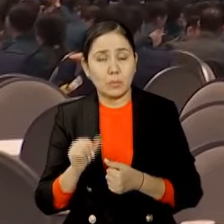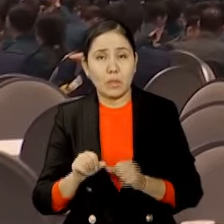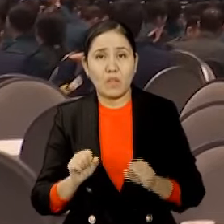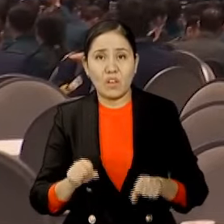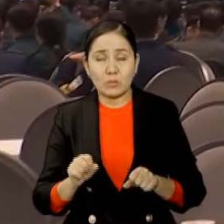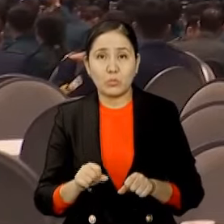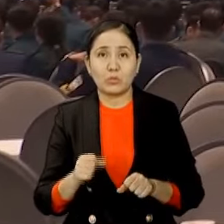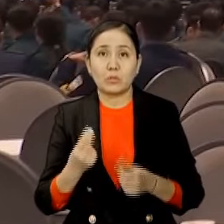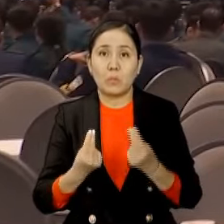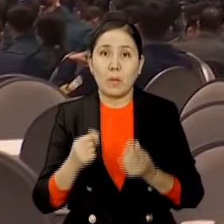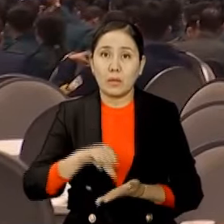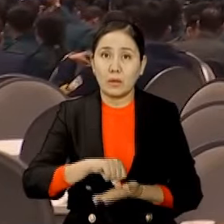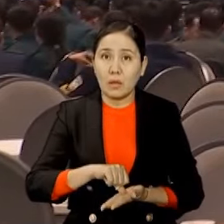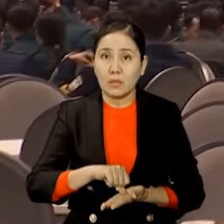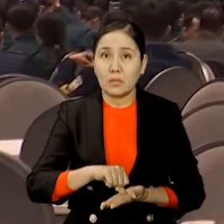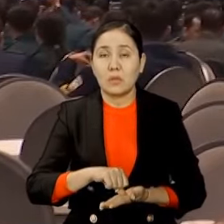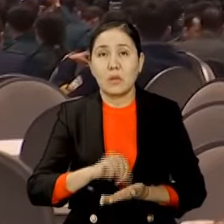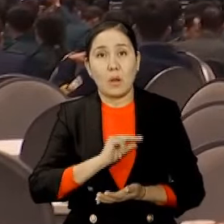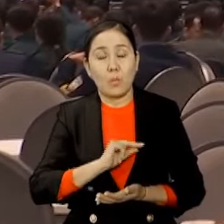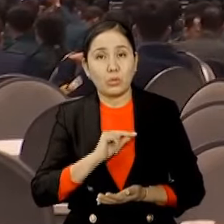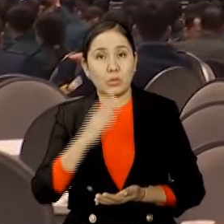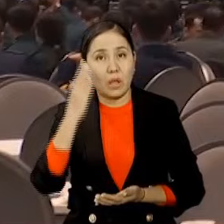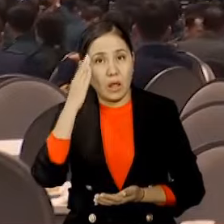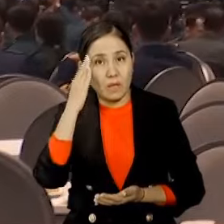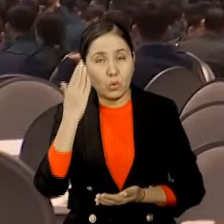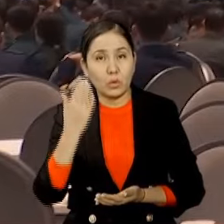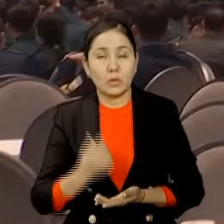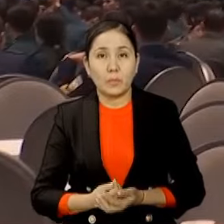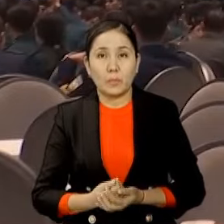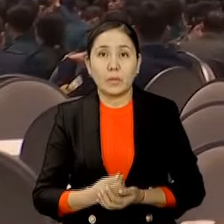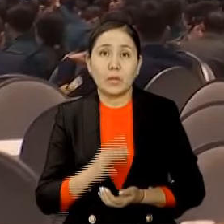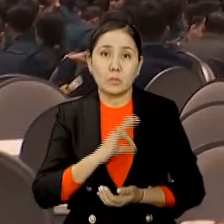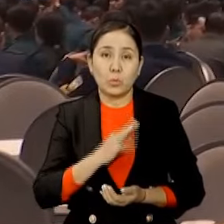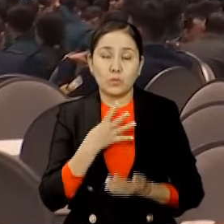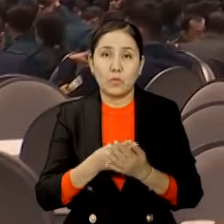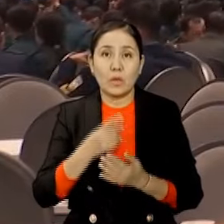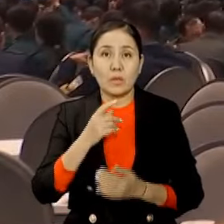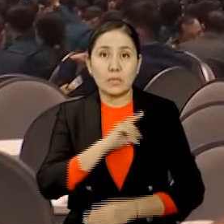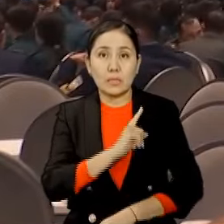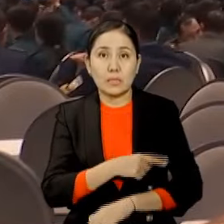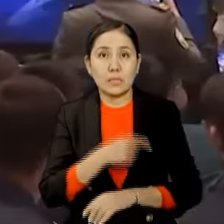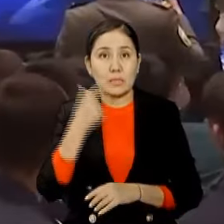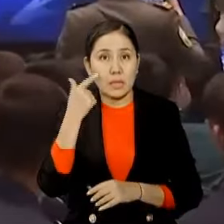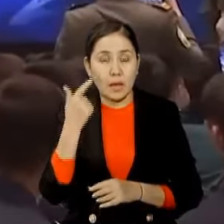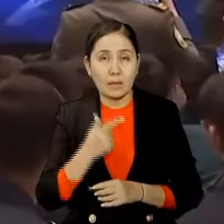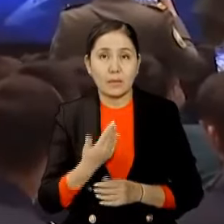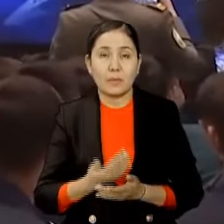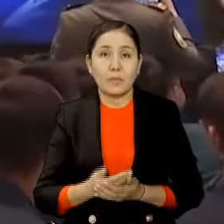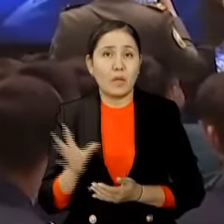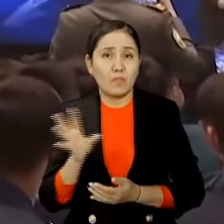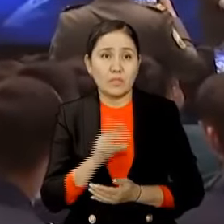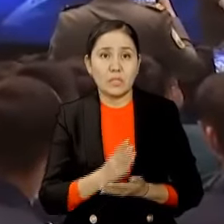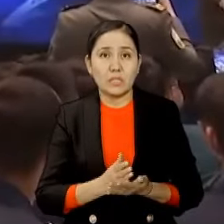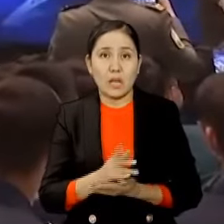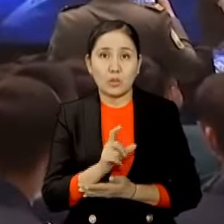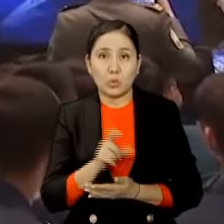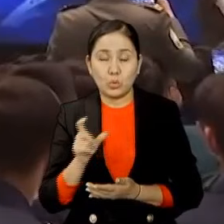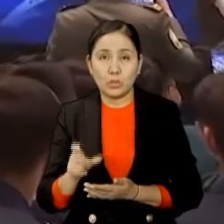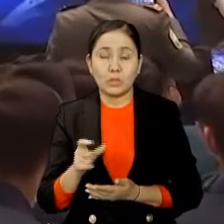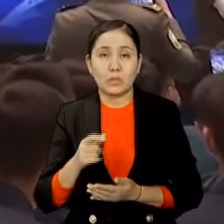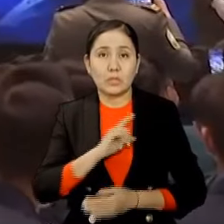возможность поиграть, поработать головой, использовать свои знания разносторонние, безусловно. Все сотрудники достаточно